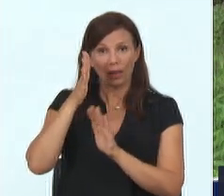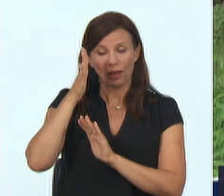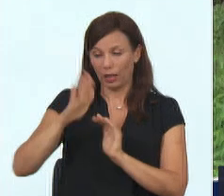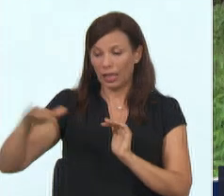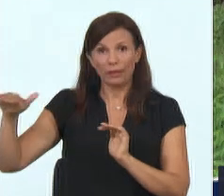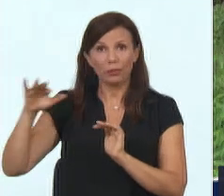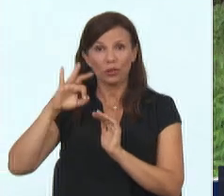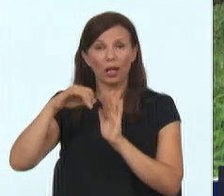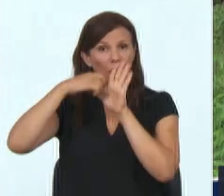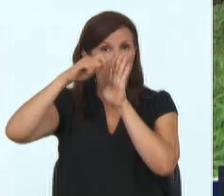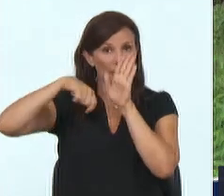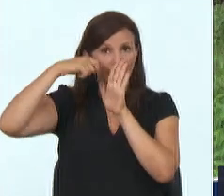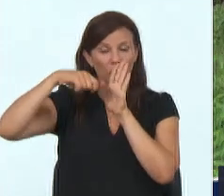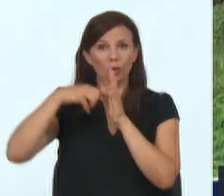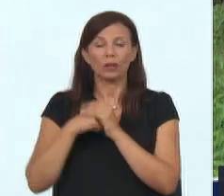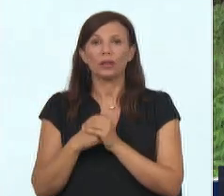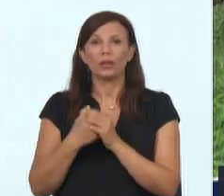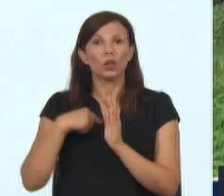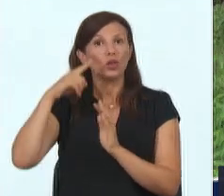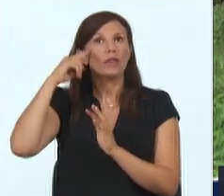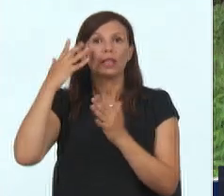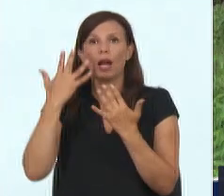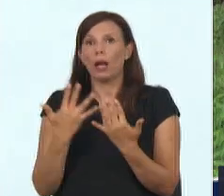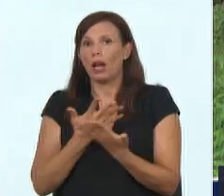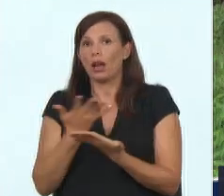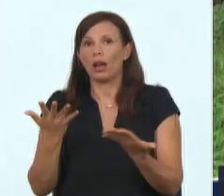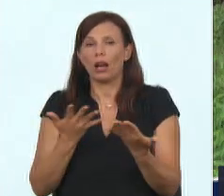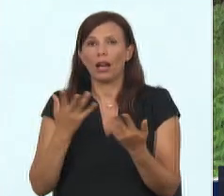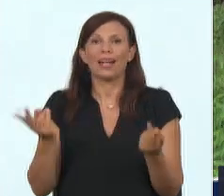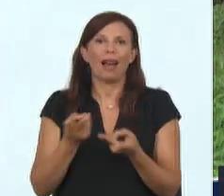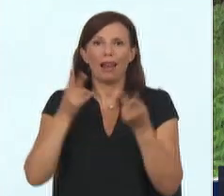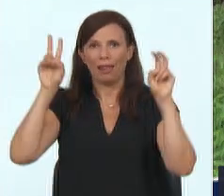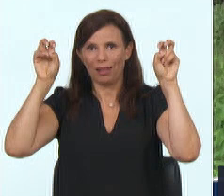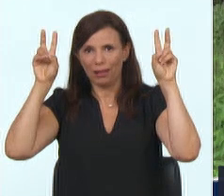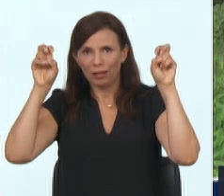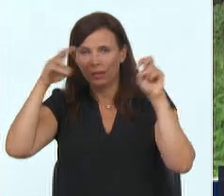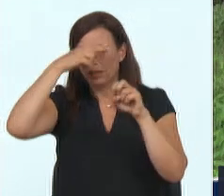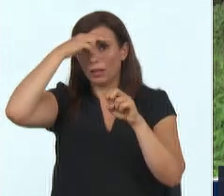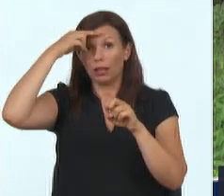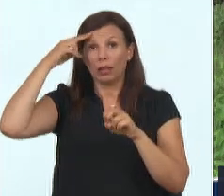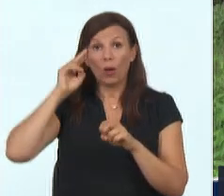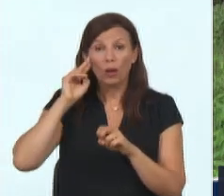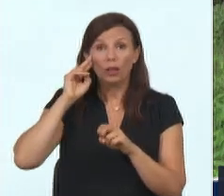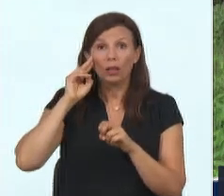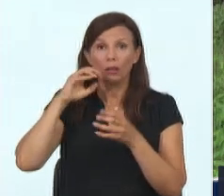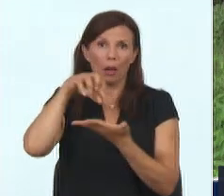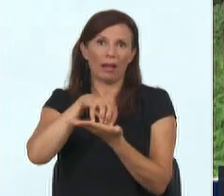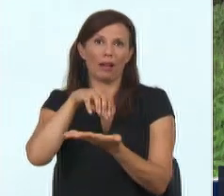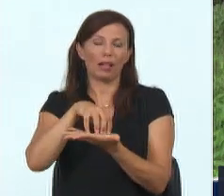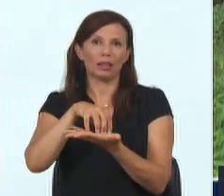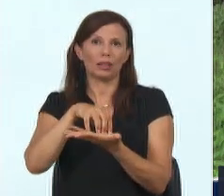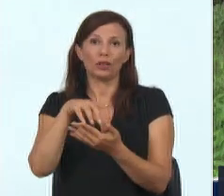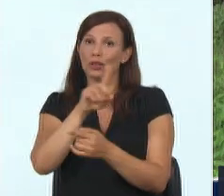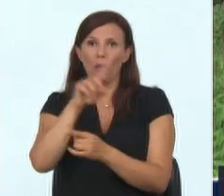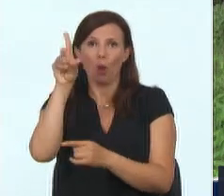בסרטון. אני חושבת על כמה קל במרכאות להורים במרכז שאינם